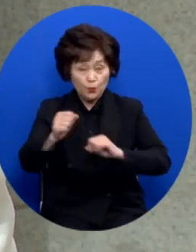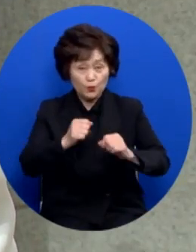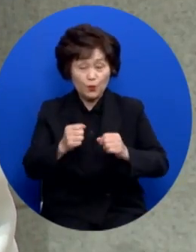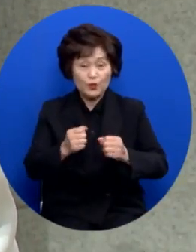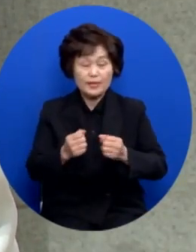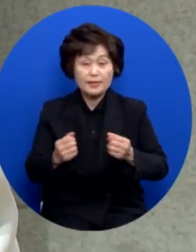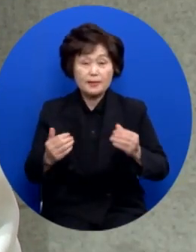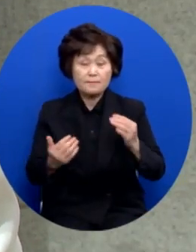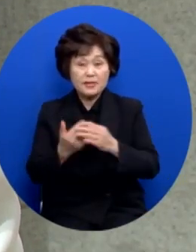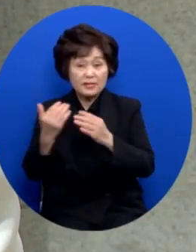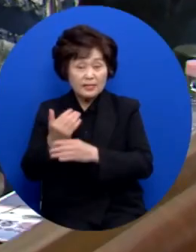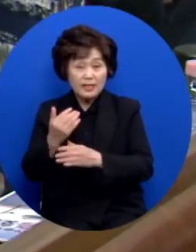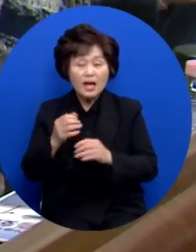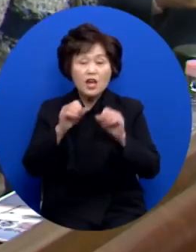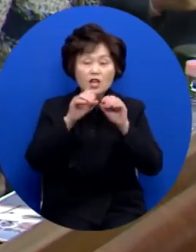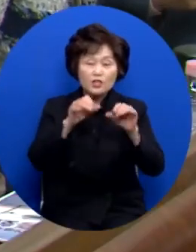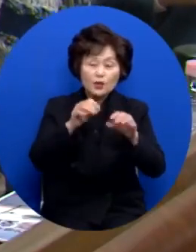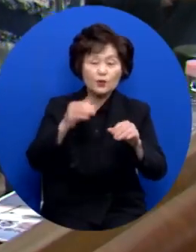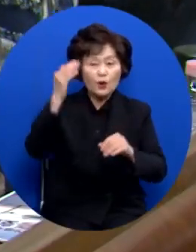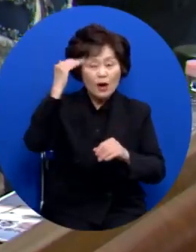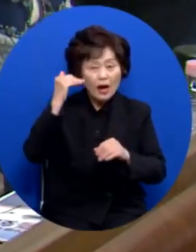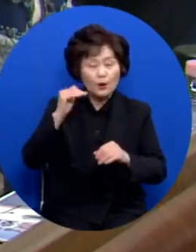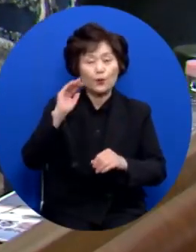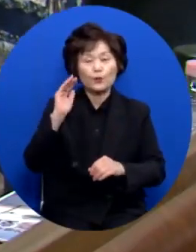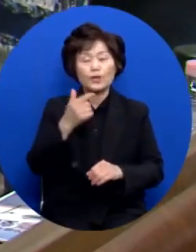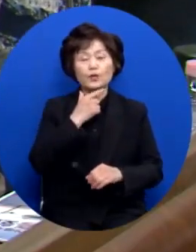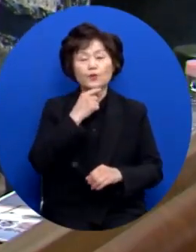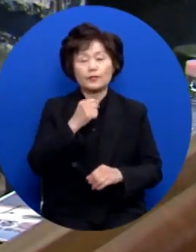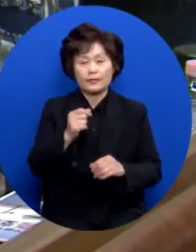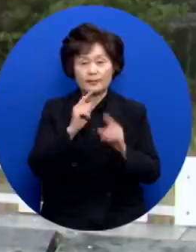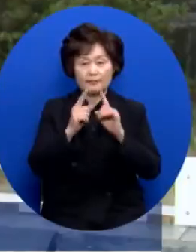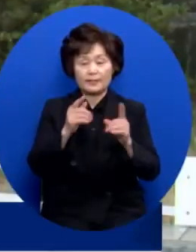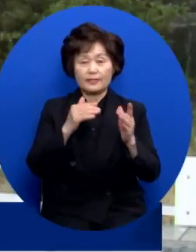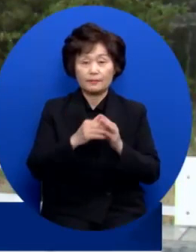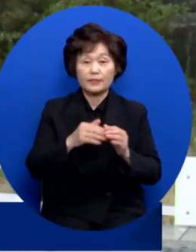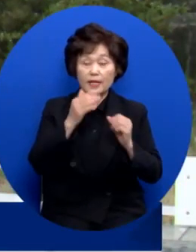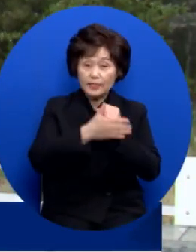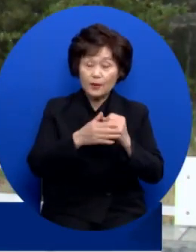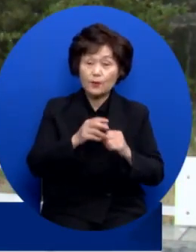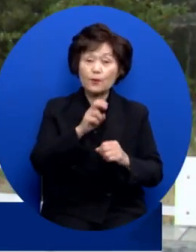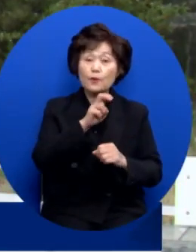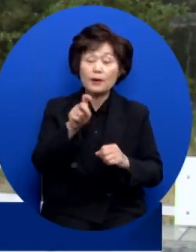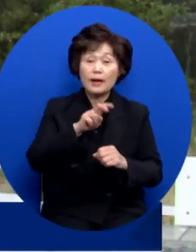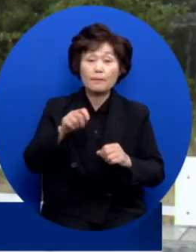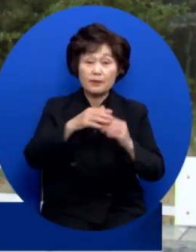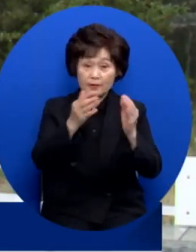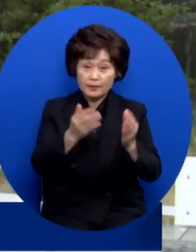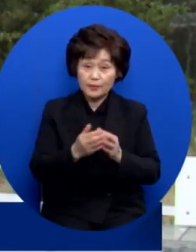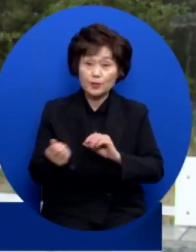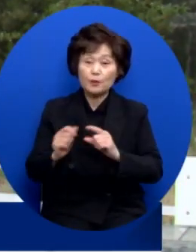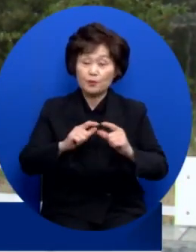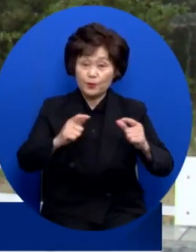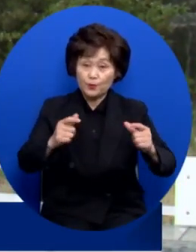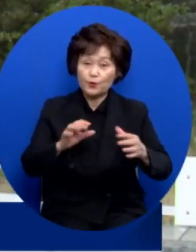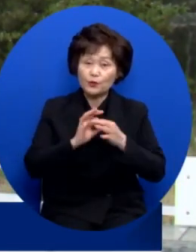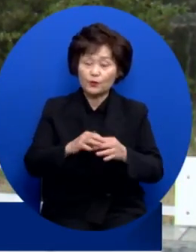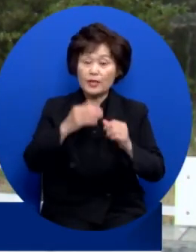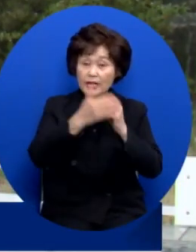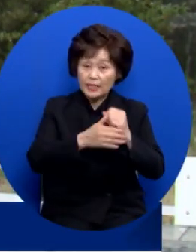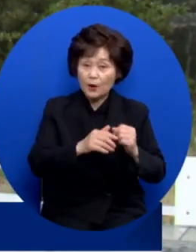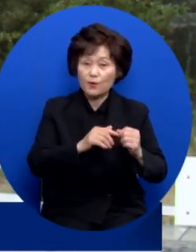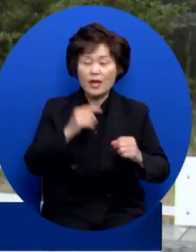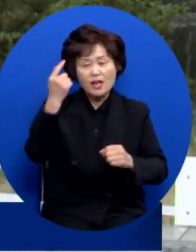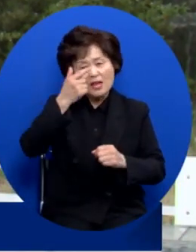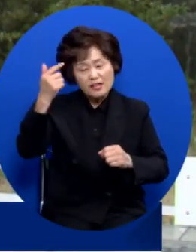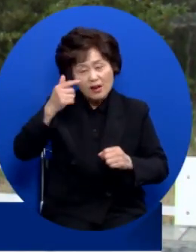선교한국의 도화선이 되길 기대한다고 말했습니다. 대구 마마클럽 부흥회를 통해 대구 땅의 영적 기류와 영적